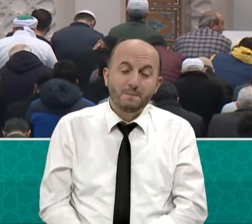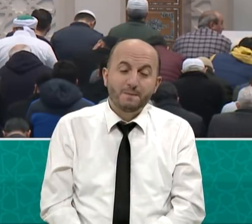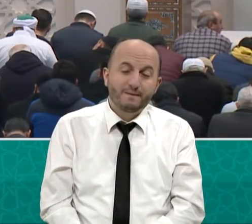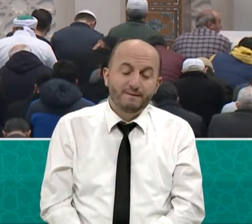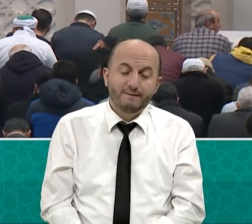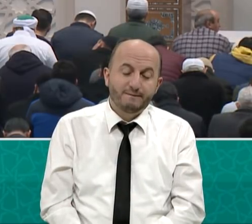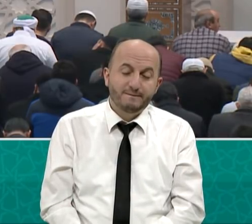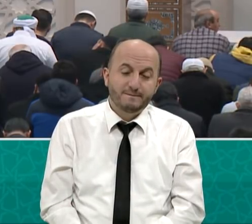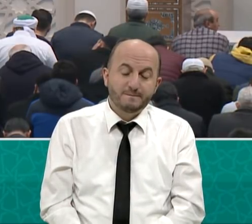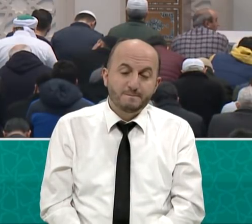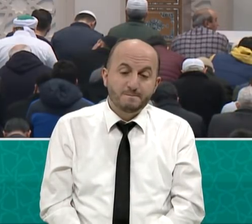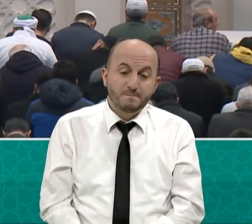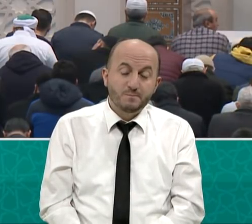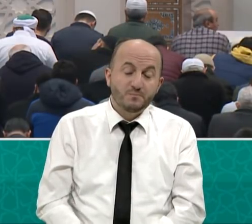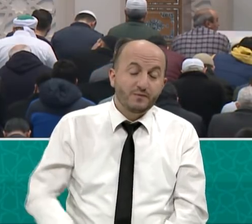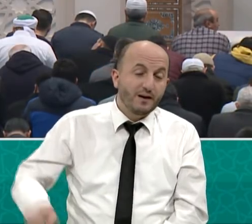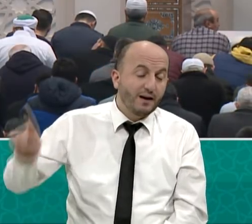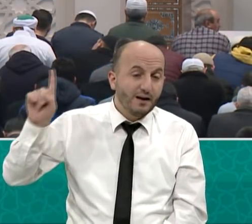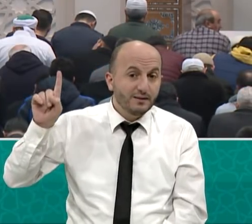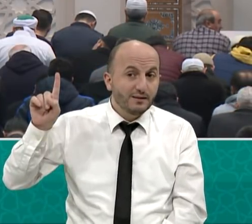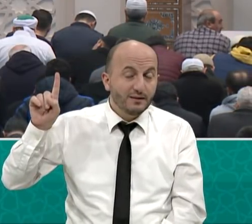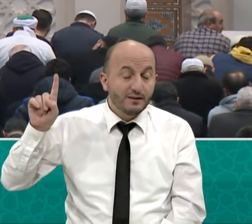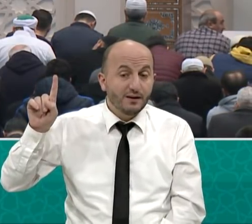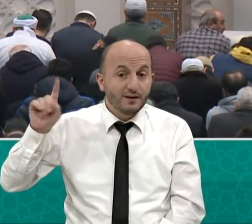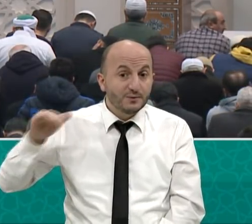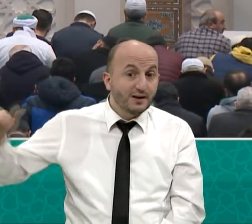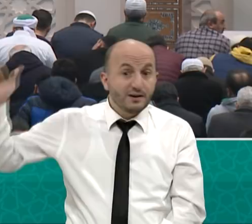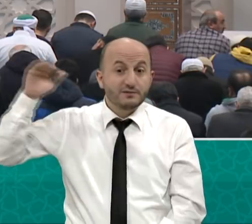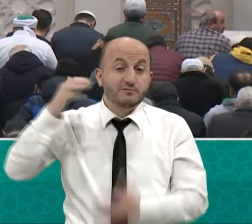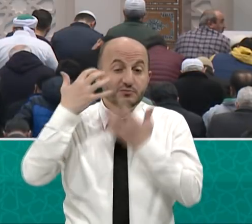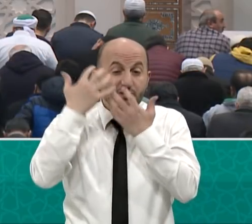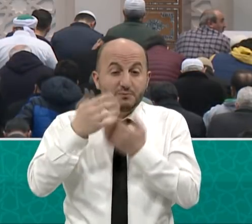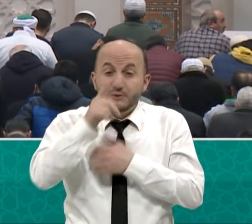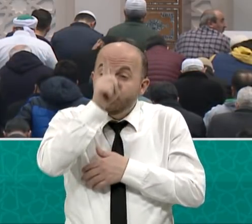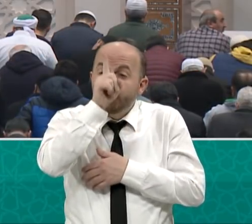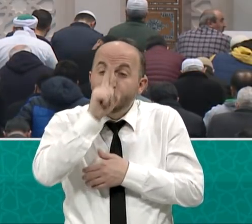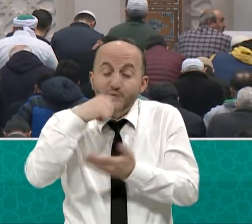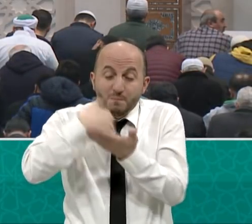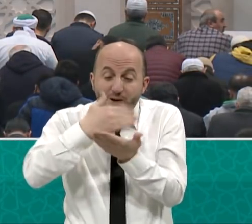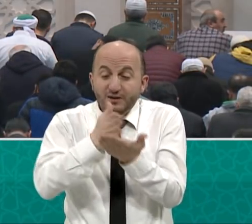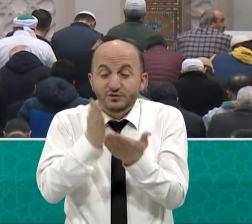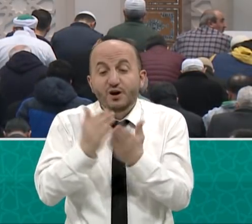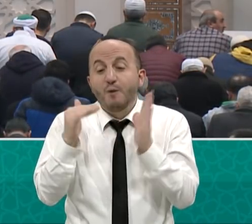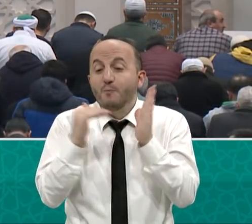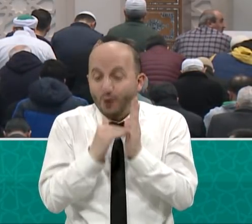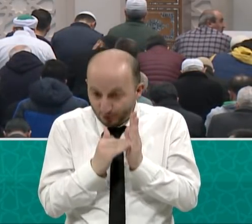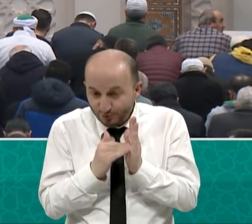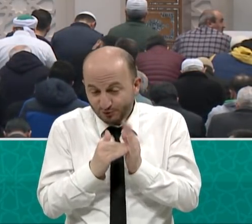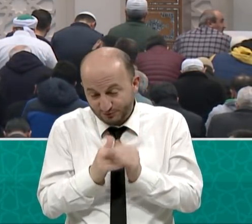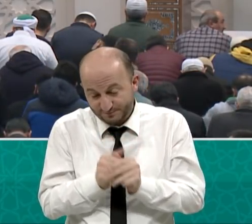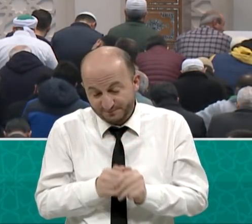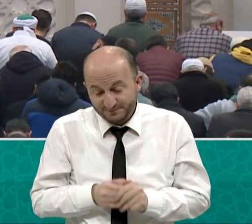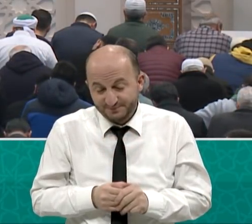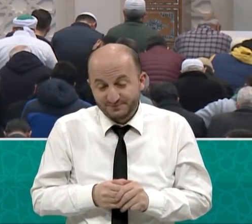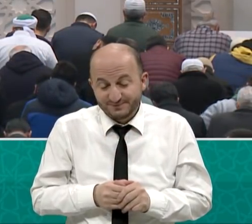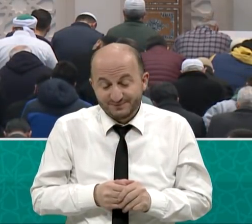maalen aktarayım. Allah-u Teala rahmeti 100 parçaya böldü diyor Ebu Hureyre'den gelen rivayete göre Efendimiz Aleyhisselam.